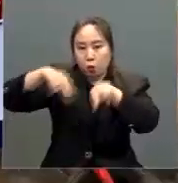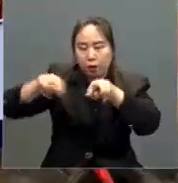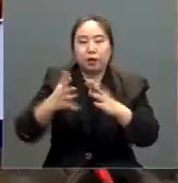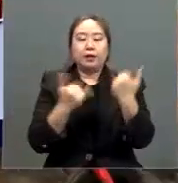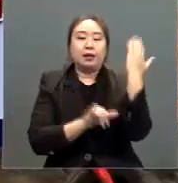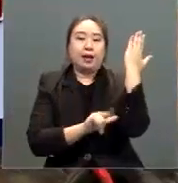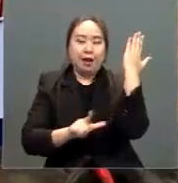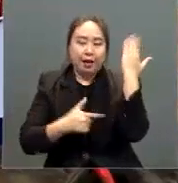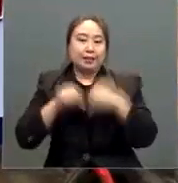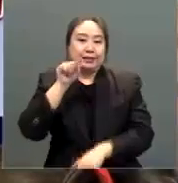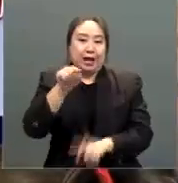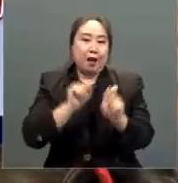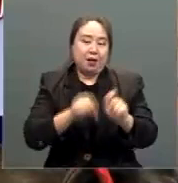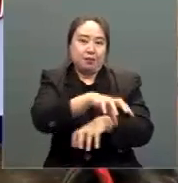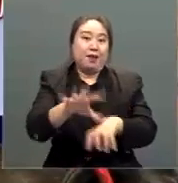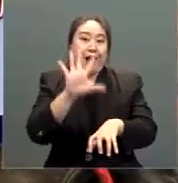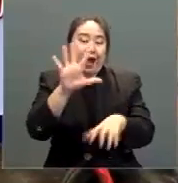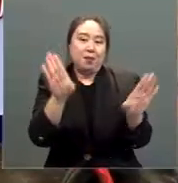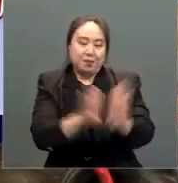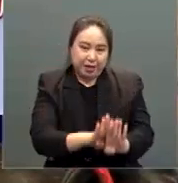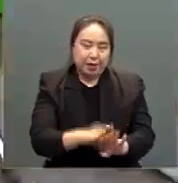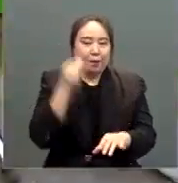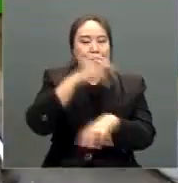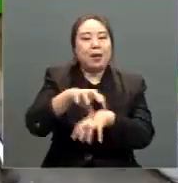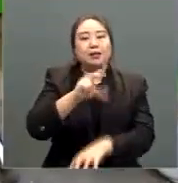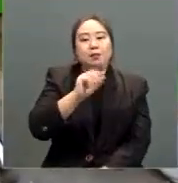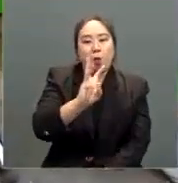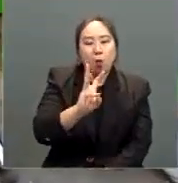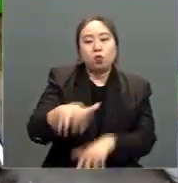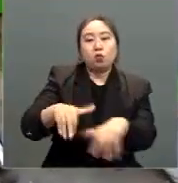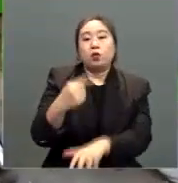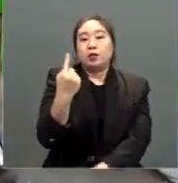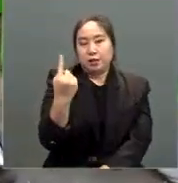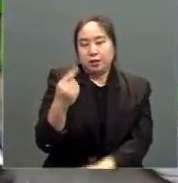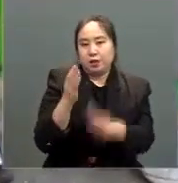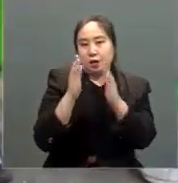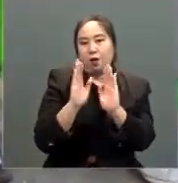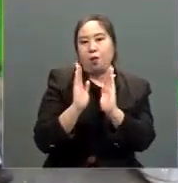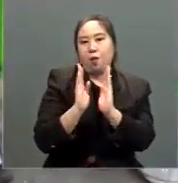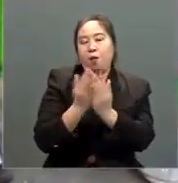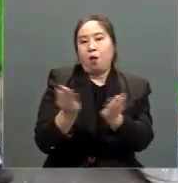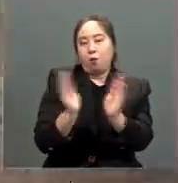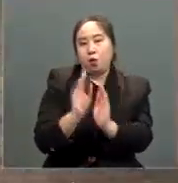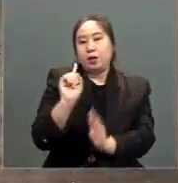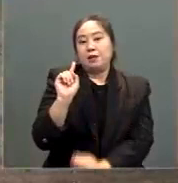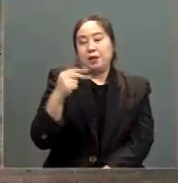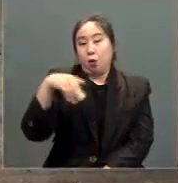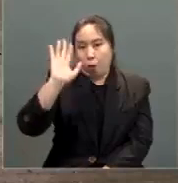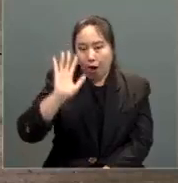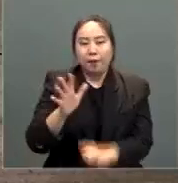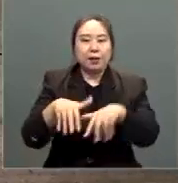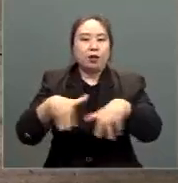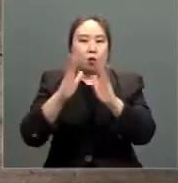งปิดพื้นที่เสี่ยงไปแล้ว5อำเภอ36หมู่บ้าน1ชุมชนจำนวน 16,221 ครัวเรือนประชากร